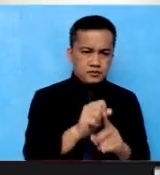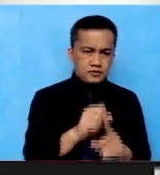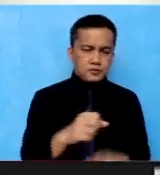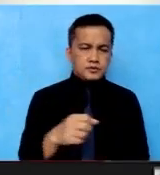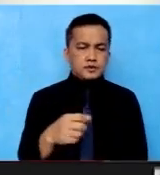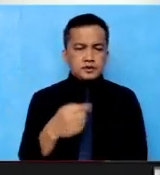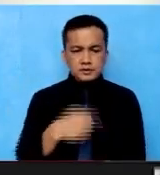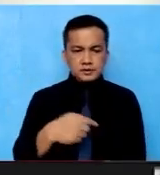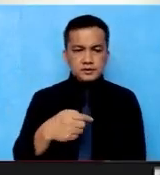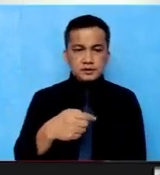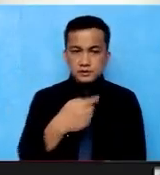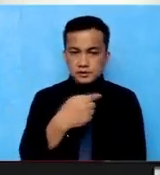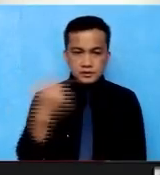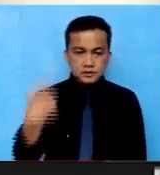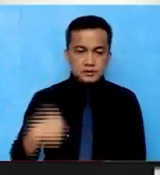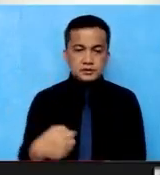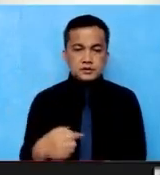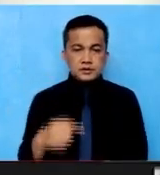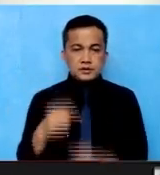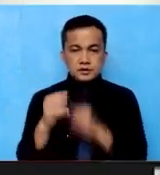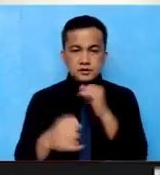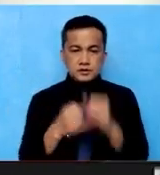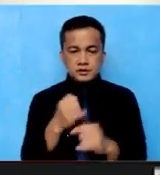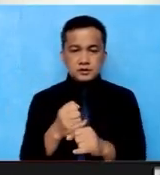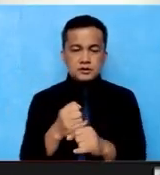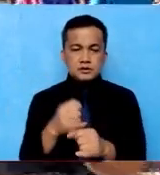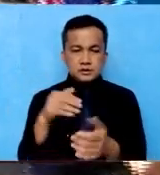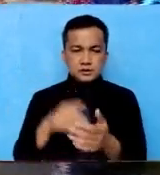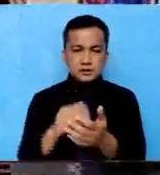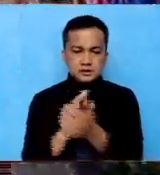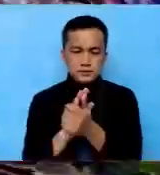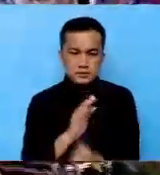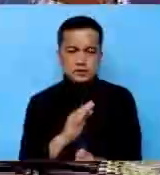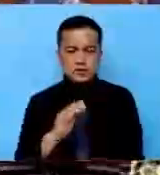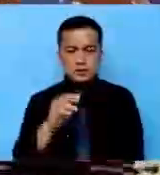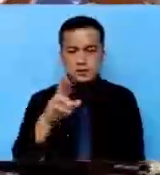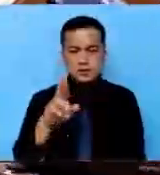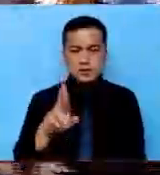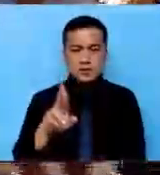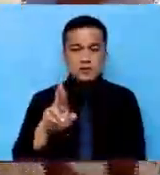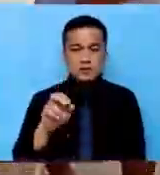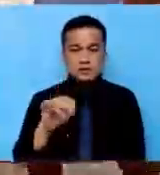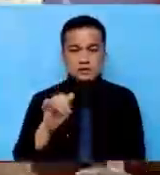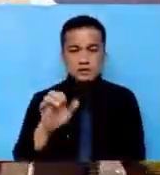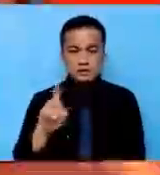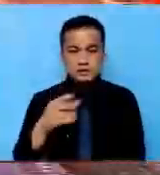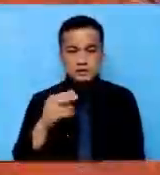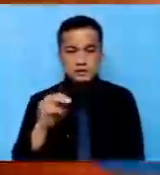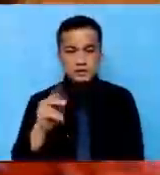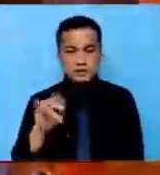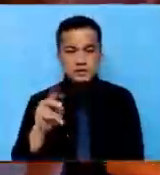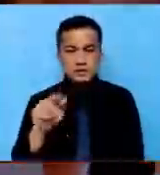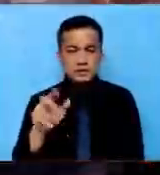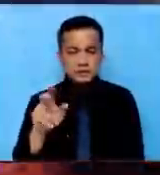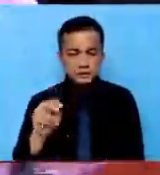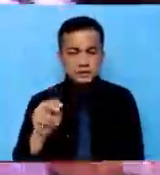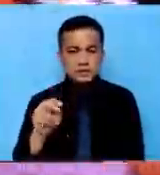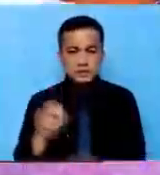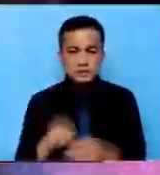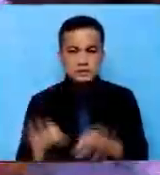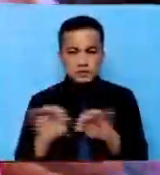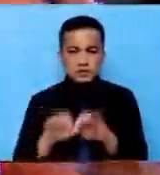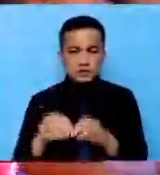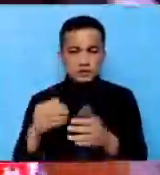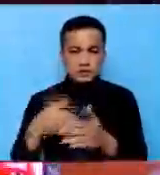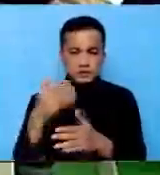Para naman kay International Studies Expert Professor Richard Hidarian, mahalaga na sa susunod na eleksyon, ang kandidatong mauupo ay